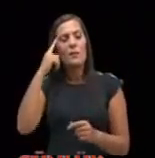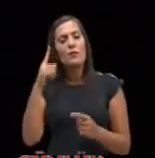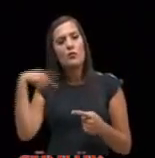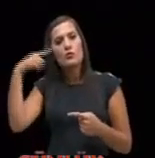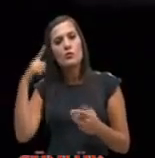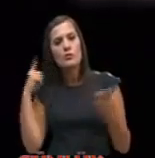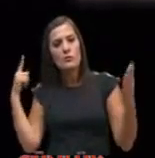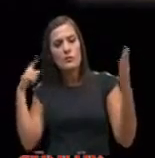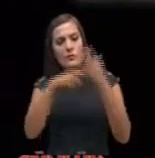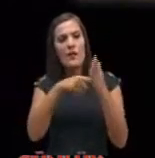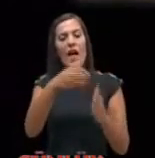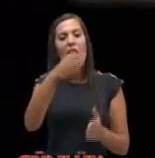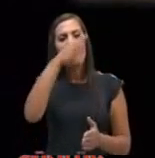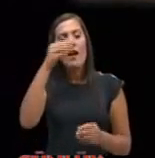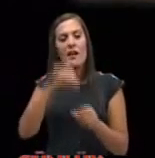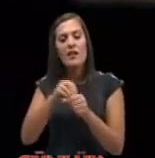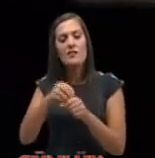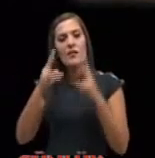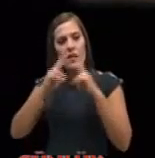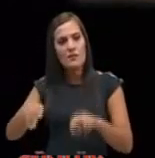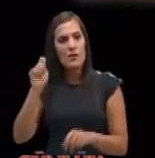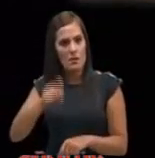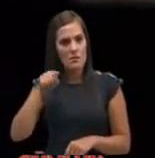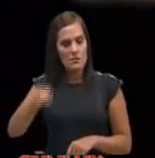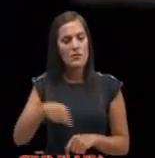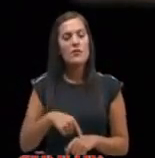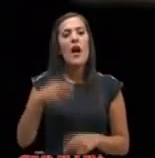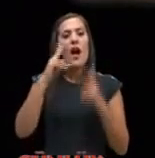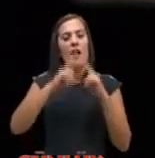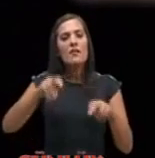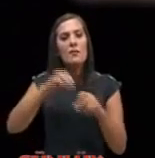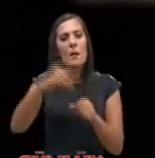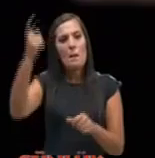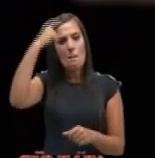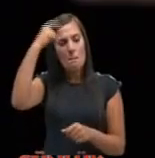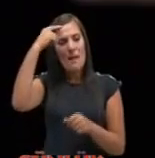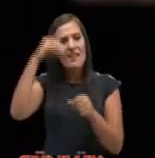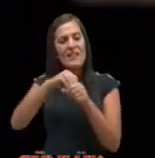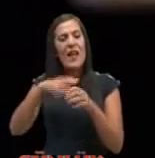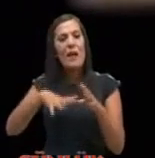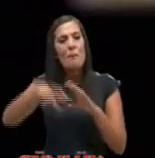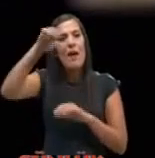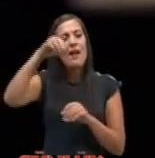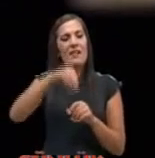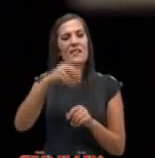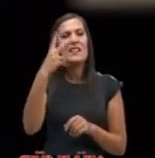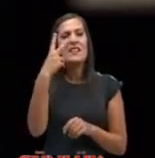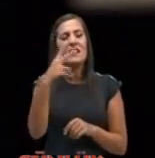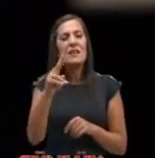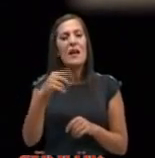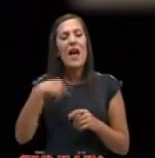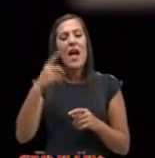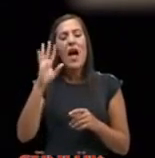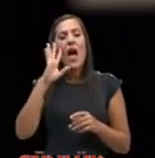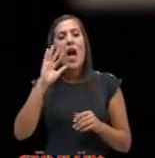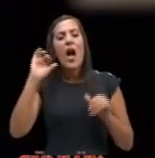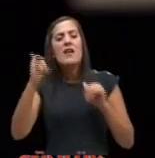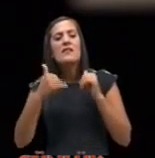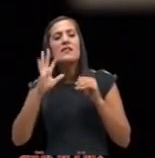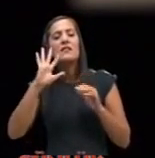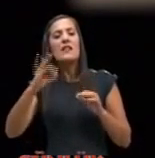sürüyor. Araştırmadan şiddete maruz kalma, herhangi bir olaya ilişkin acı deneyimler, eşlerin boşanması gibi travmatik